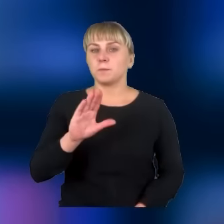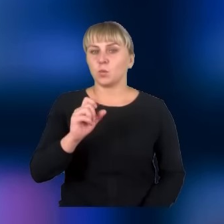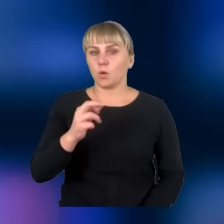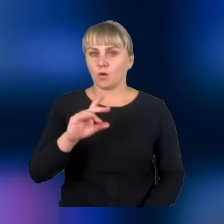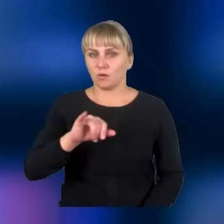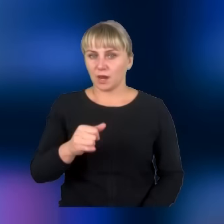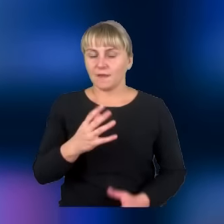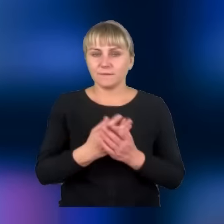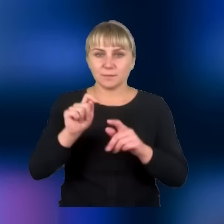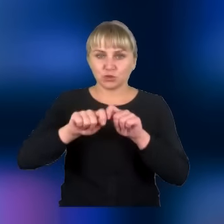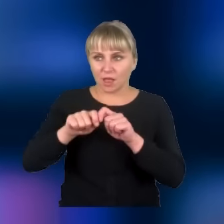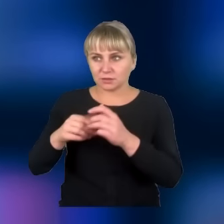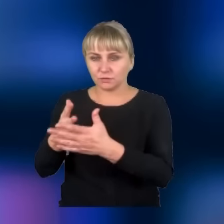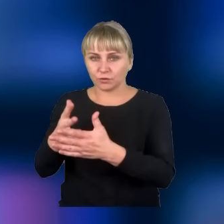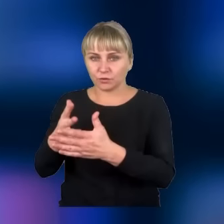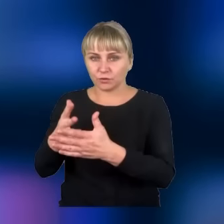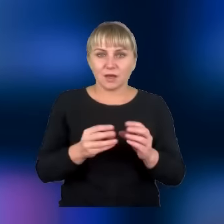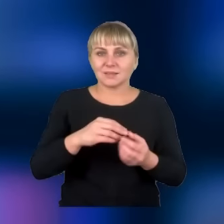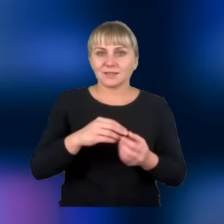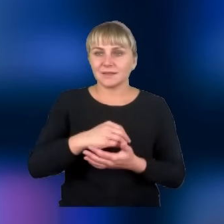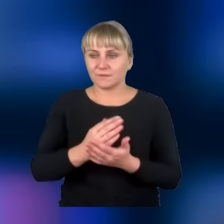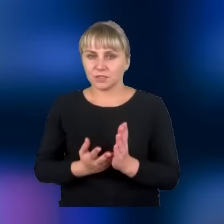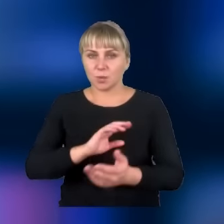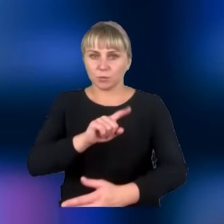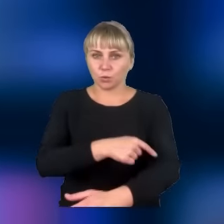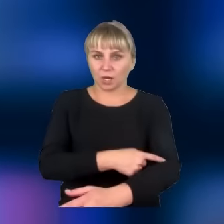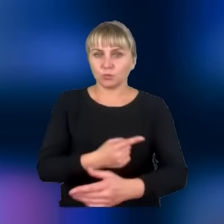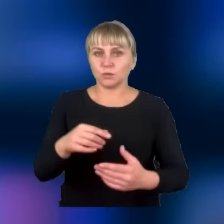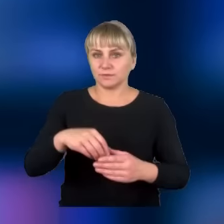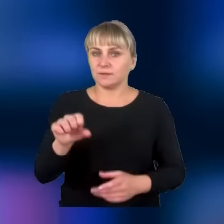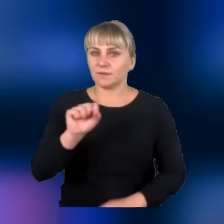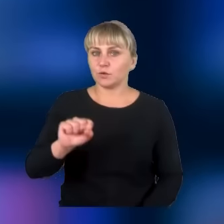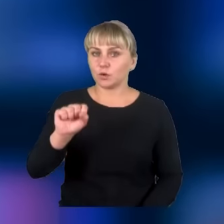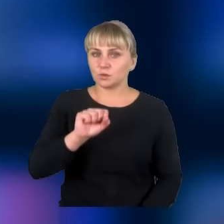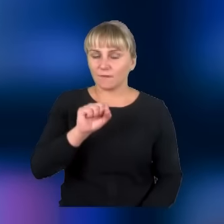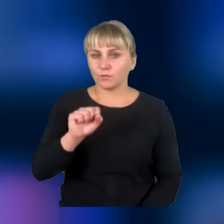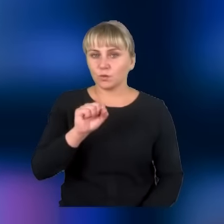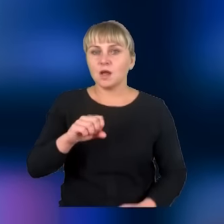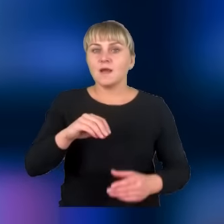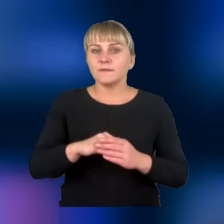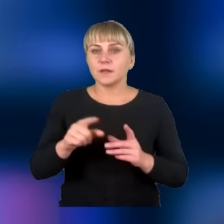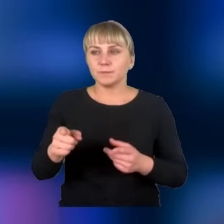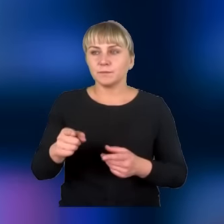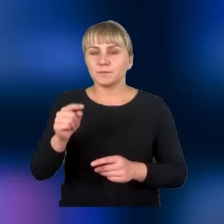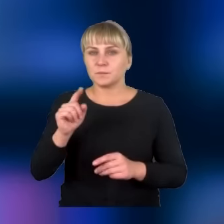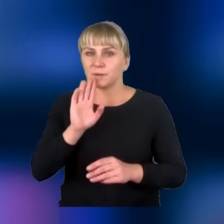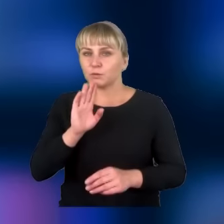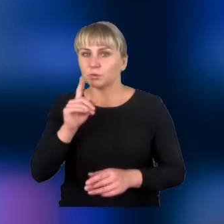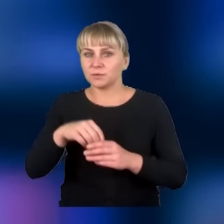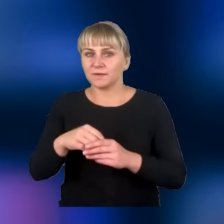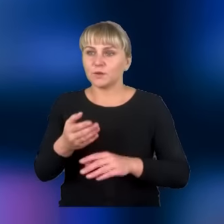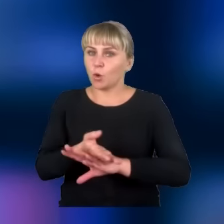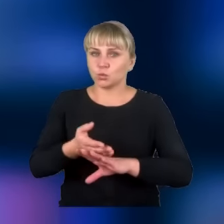Śledztwo prowadzone wspólnie z Wydziałem Zamiejscowym Prokuratury Krajowej we Wrocławiu dotyczy uzasadnionego podejrzenia oszustwa znacznej